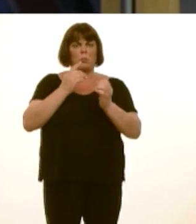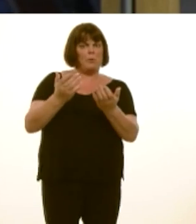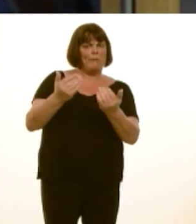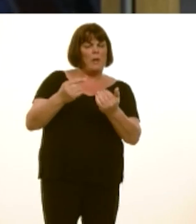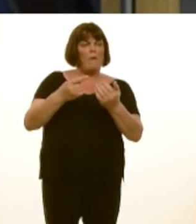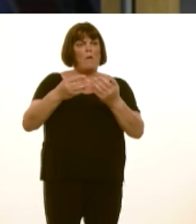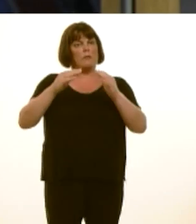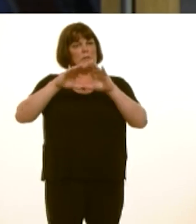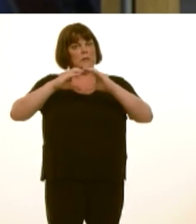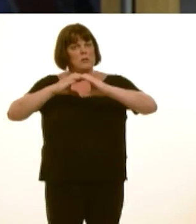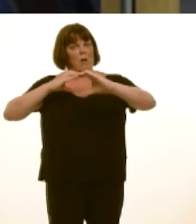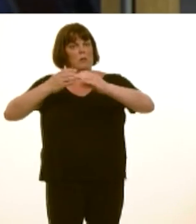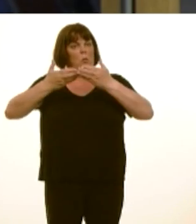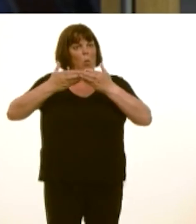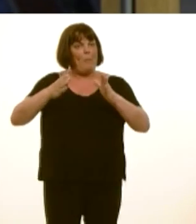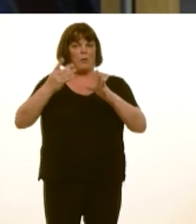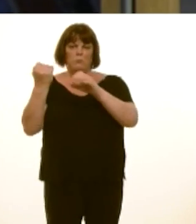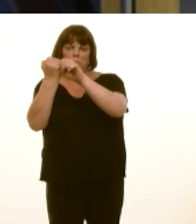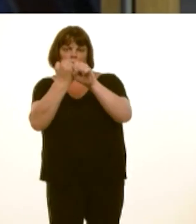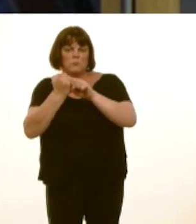hyd y cymoedd De Cymru'n gallu cael ei